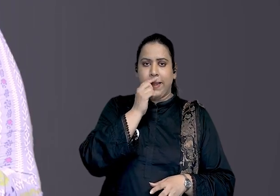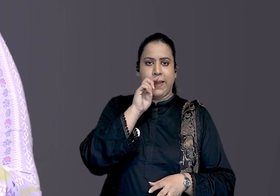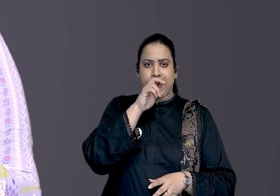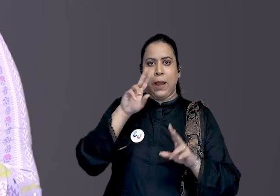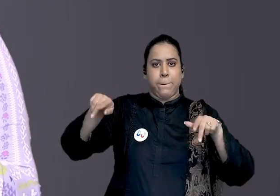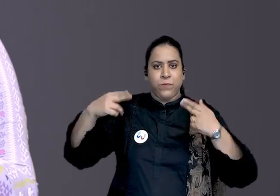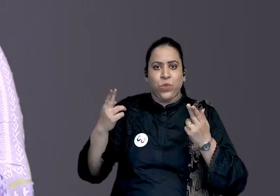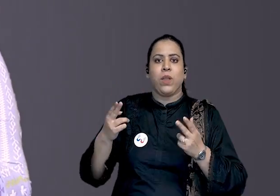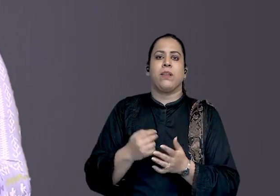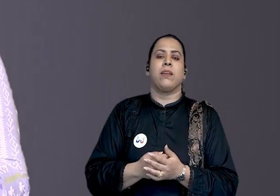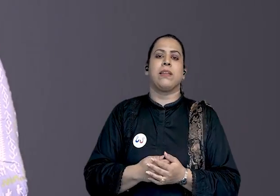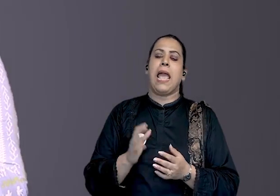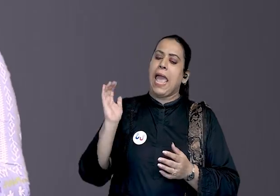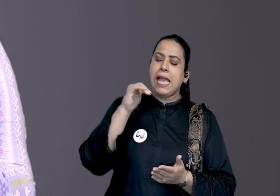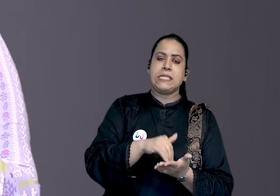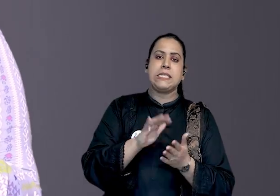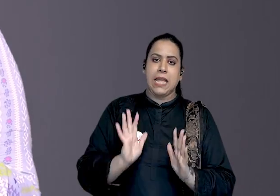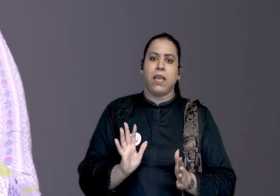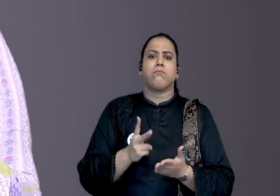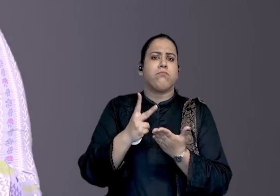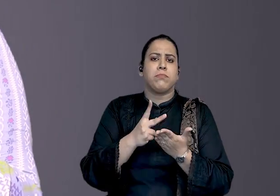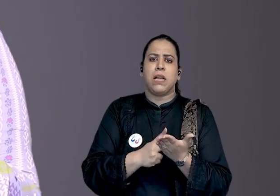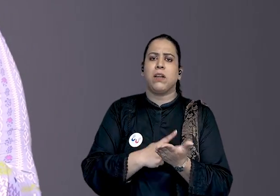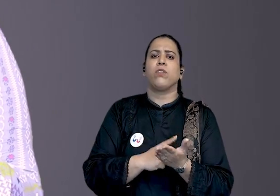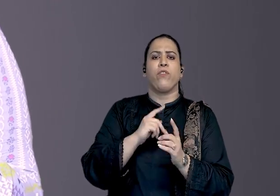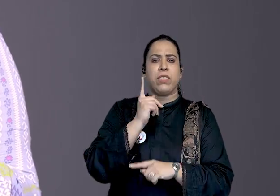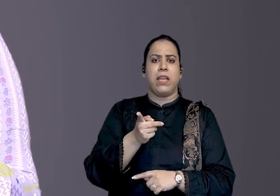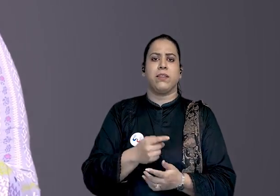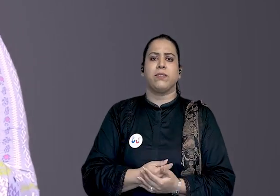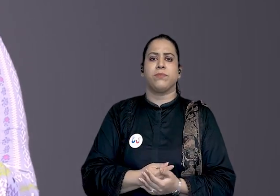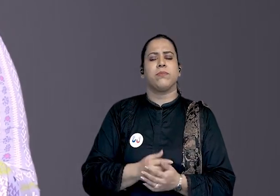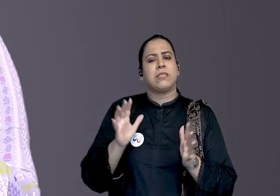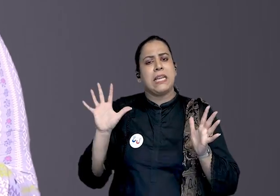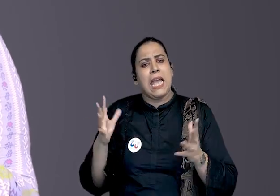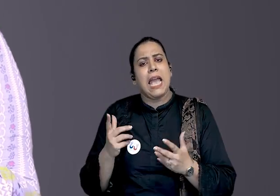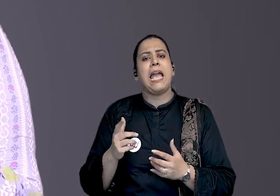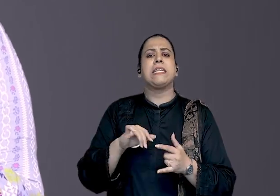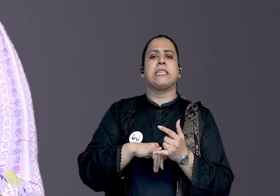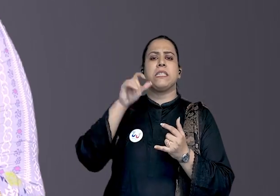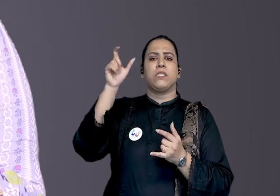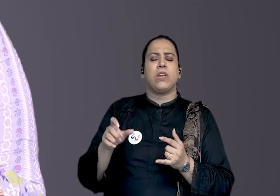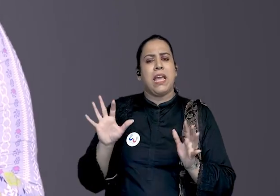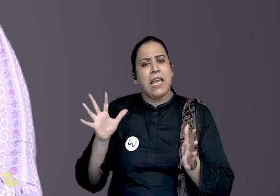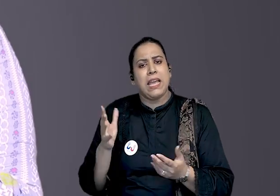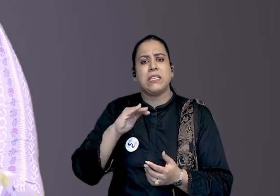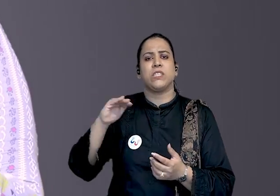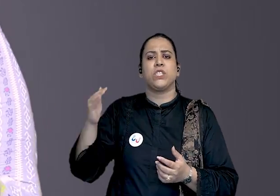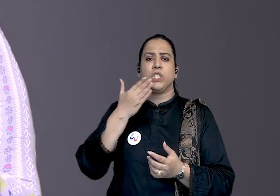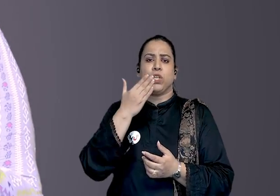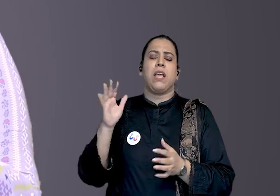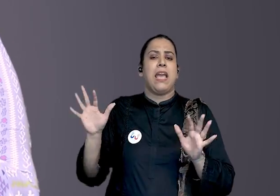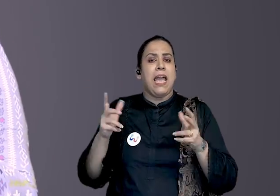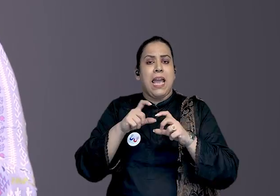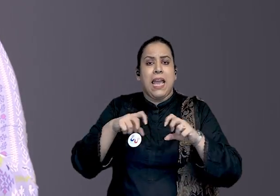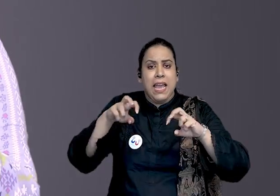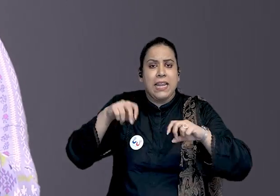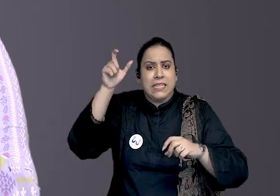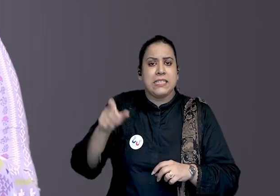तो होगी। अपार्ट फ्रॉम दैट any scholar, any student, any researcher, whoever wants